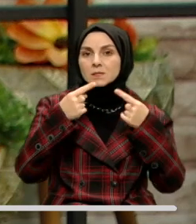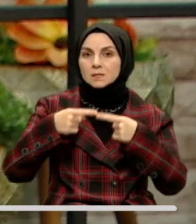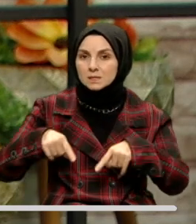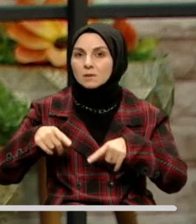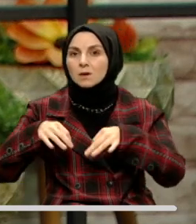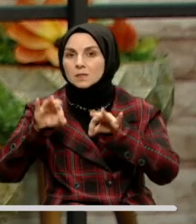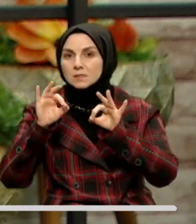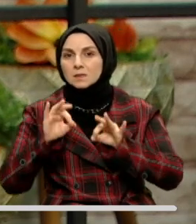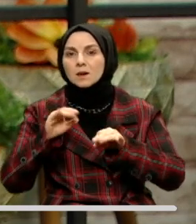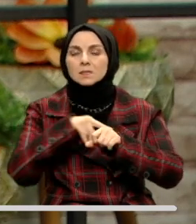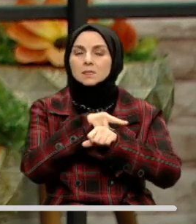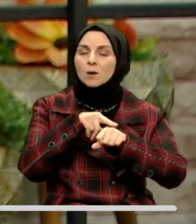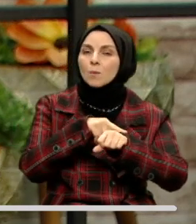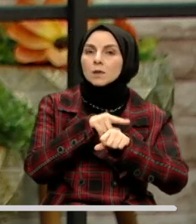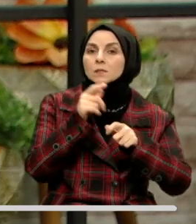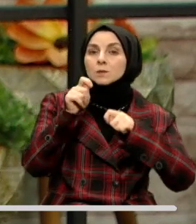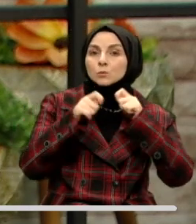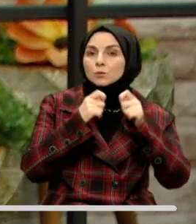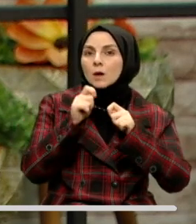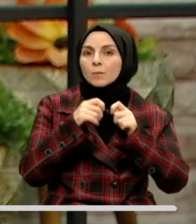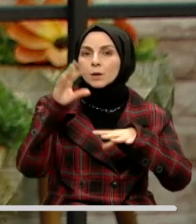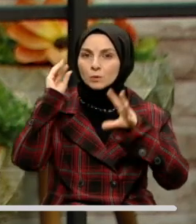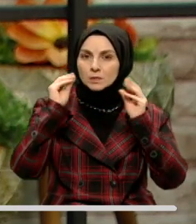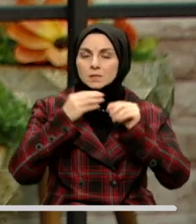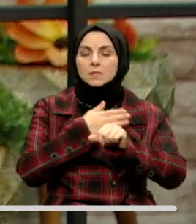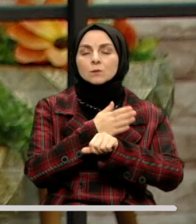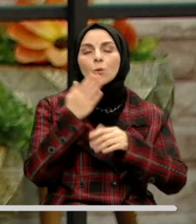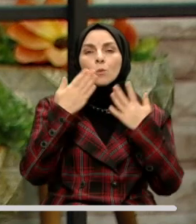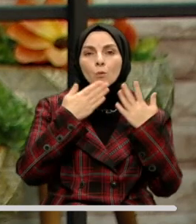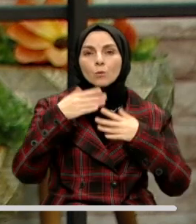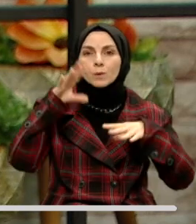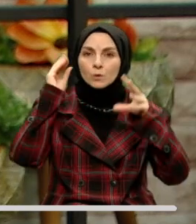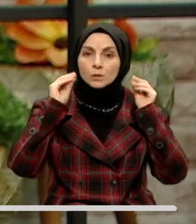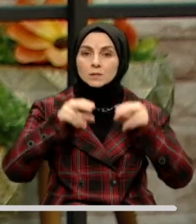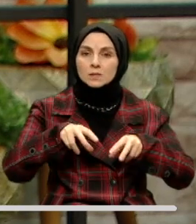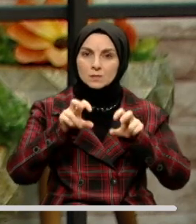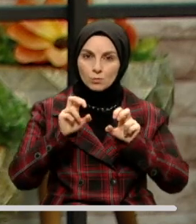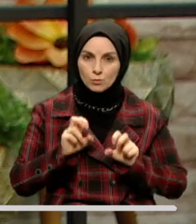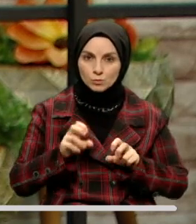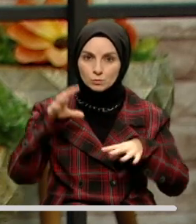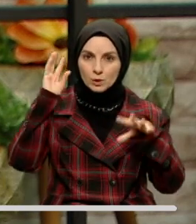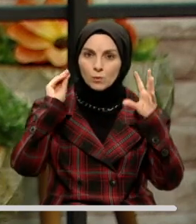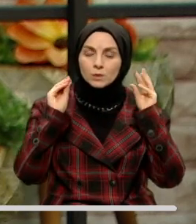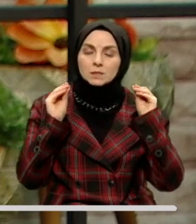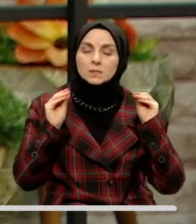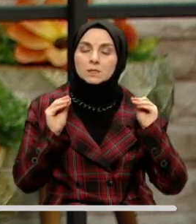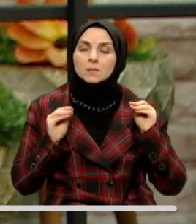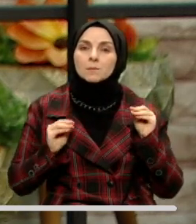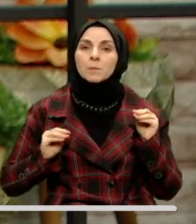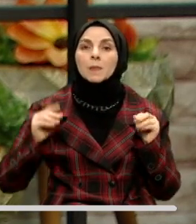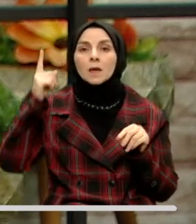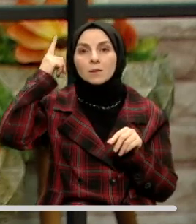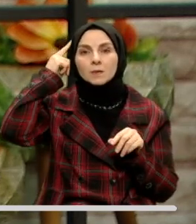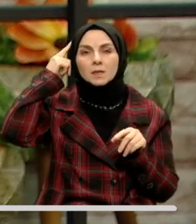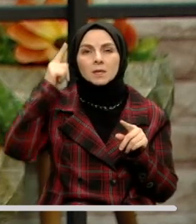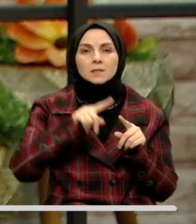kullanmayı öğrenirsiniz, doğru okumayı öğrenirsiniz, oturmayı öğrenirsiniz o süre zarfında, bilgileri